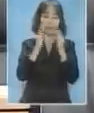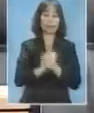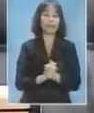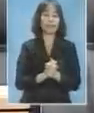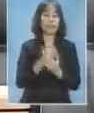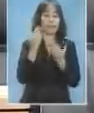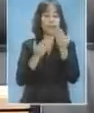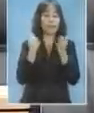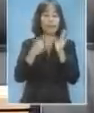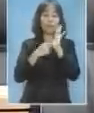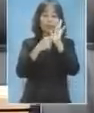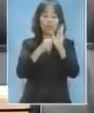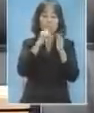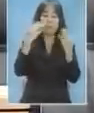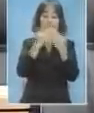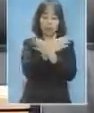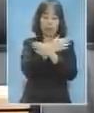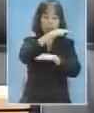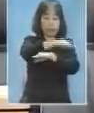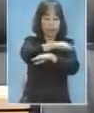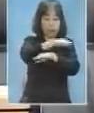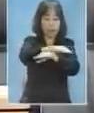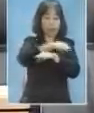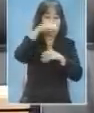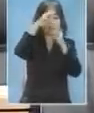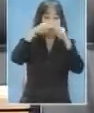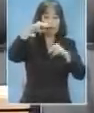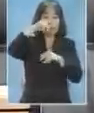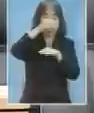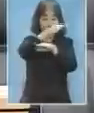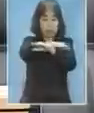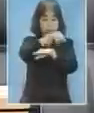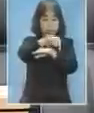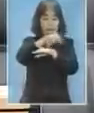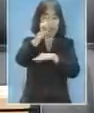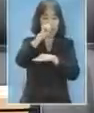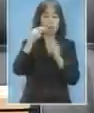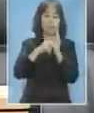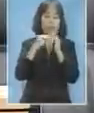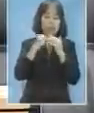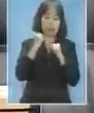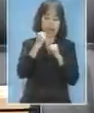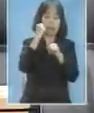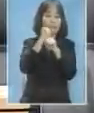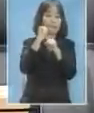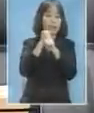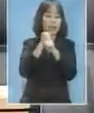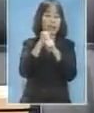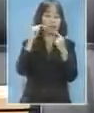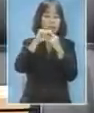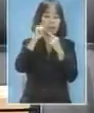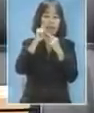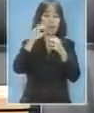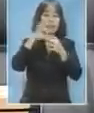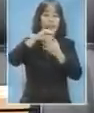ข้อเสนอที่บอกว่าเราเปลี่ยน3แยกวังมะนาวเป็น4แยกวังมะนาวหมายความว่าอย่างไรหมายความว่าเรากำลังจะสร้างระเบีย